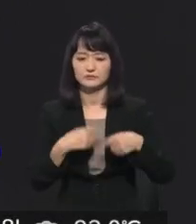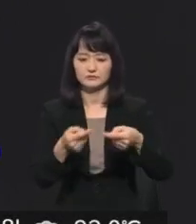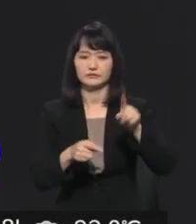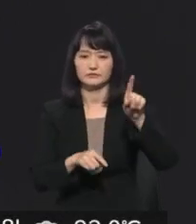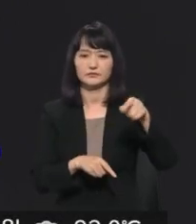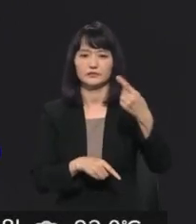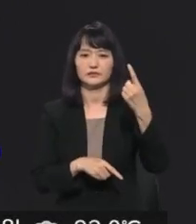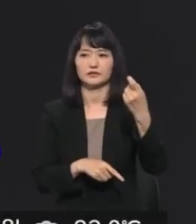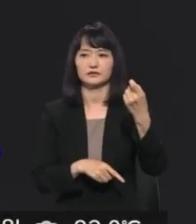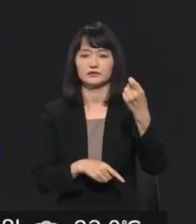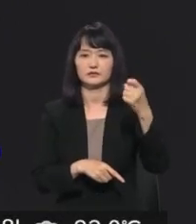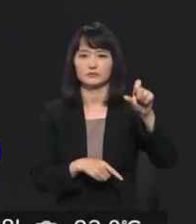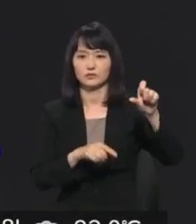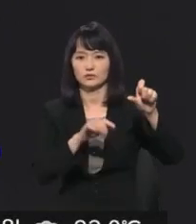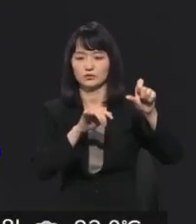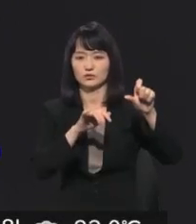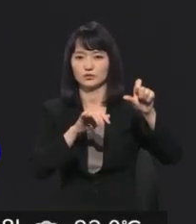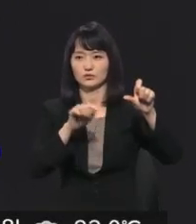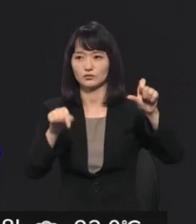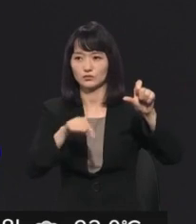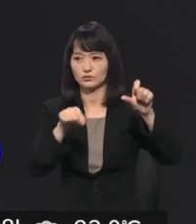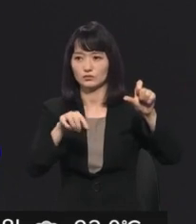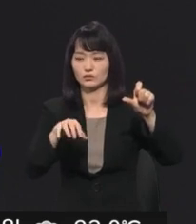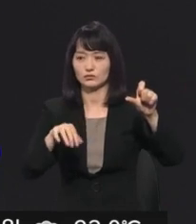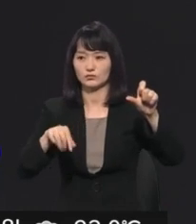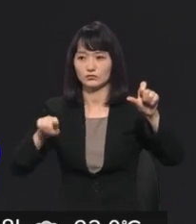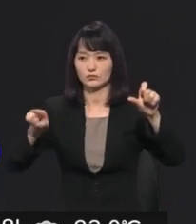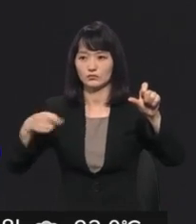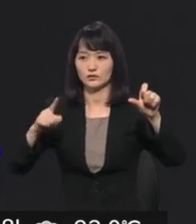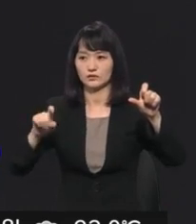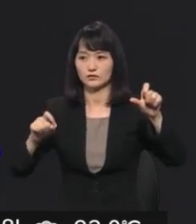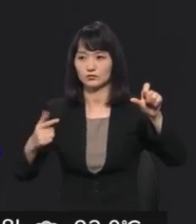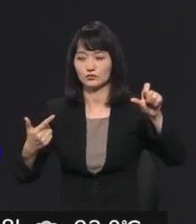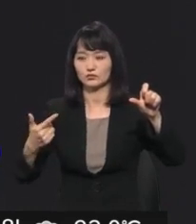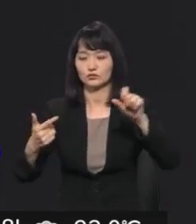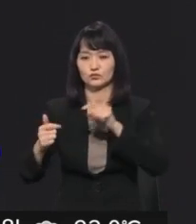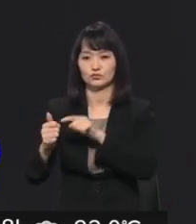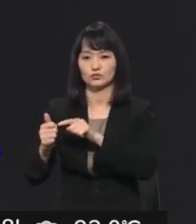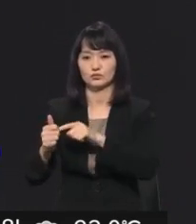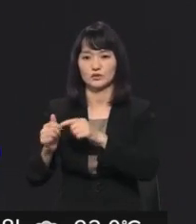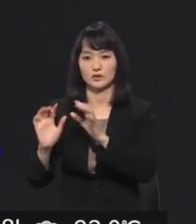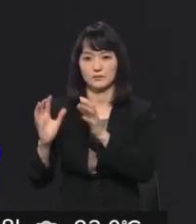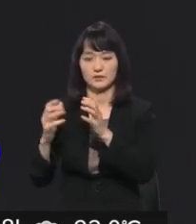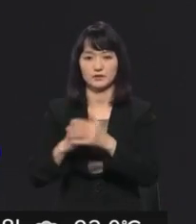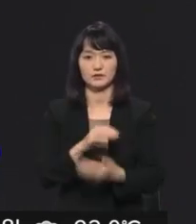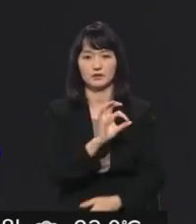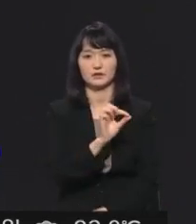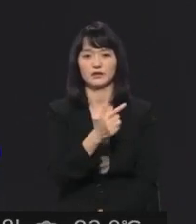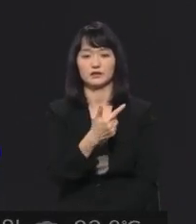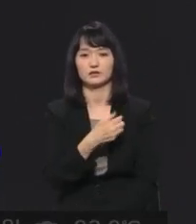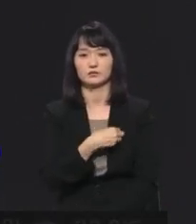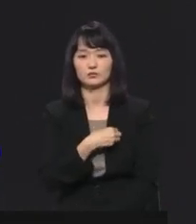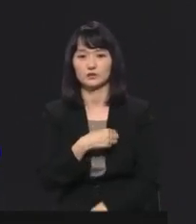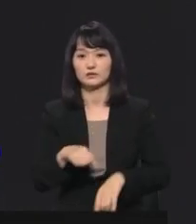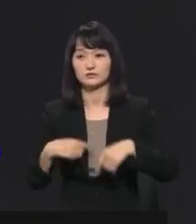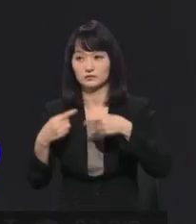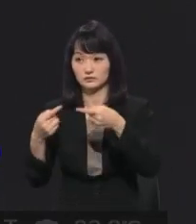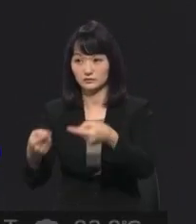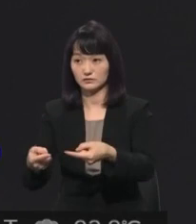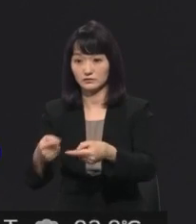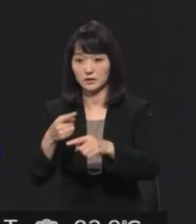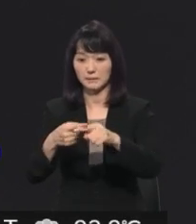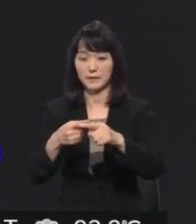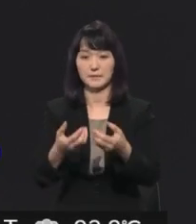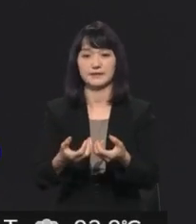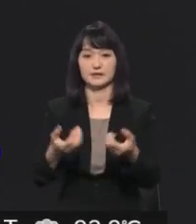110 오면 60명의 마지막 놓아서 박수쳐 따는 거 아닙니까 근데 그 중에서도 지금 안철수가 말로 현장이 있었으니까 반반씩 갈렸다